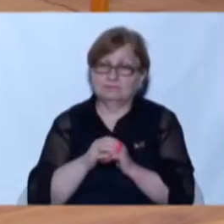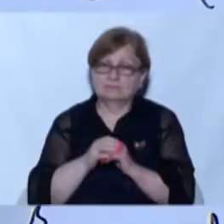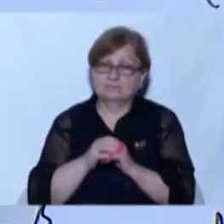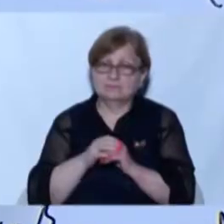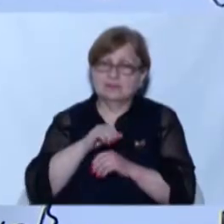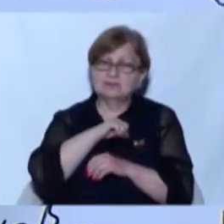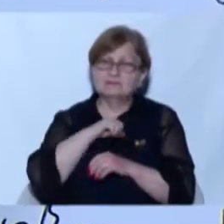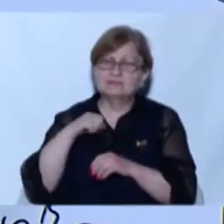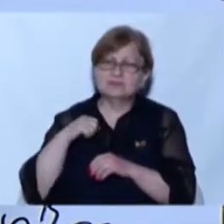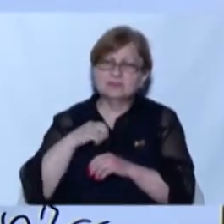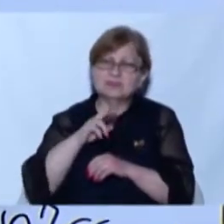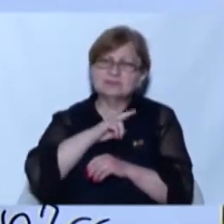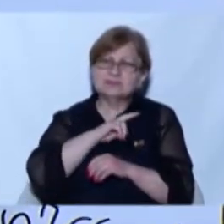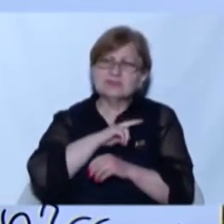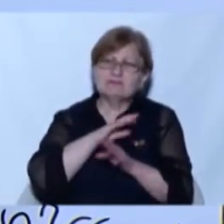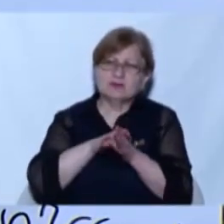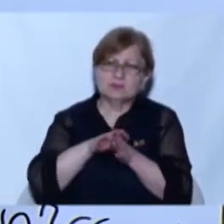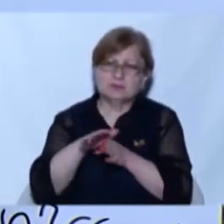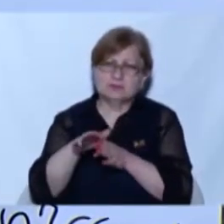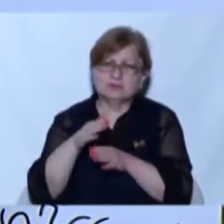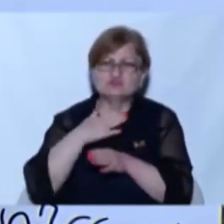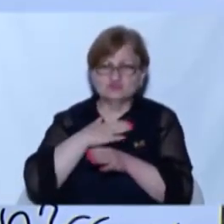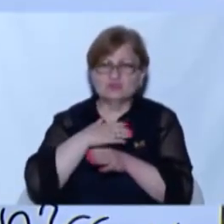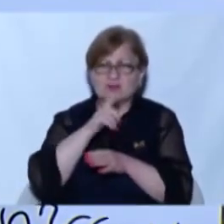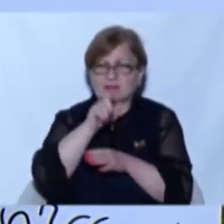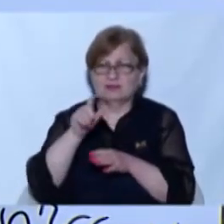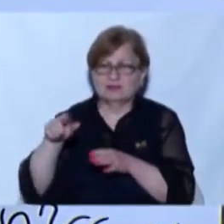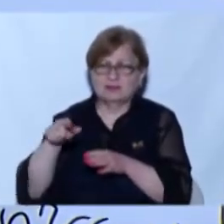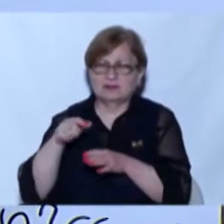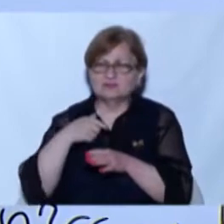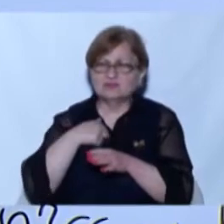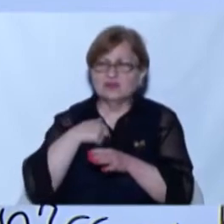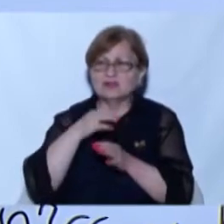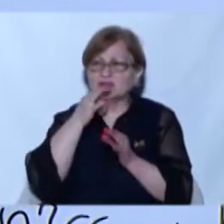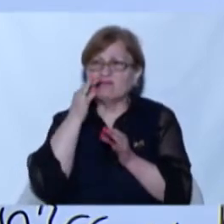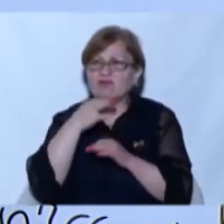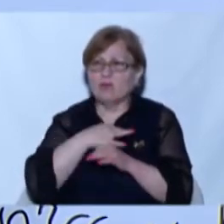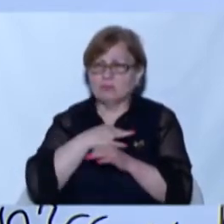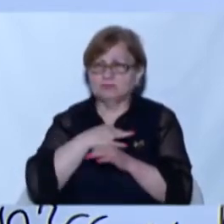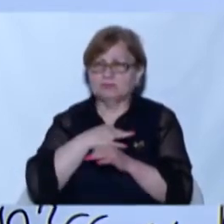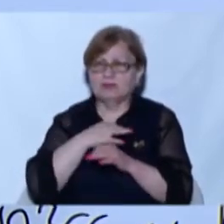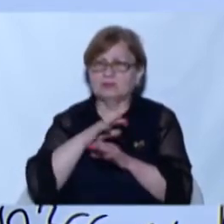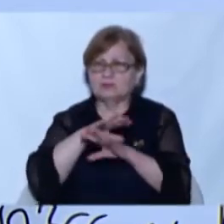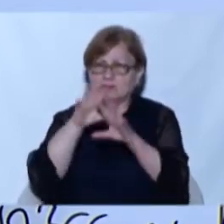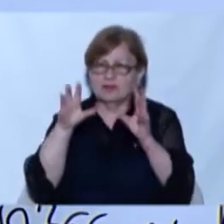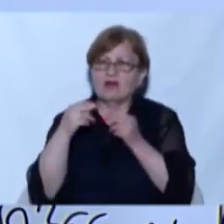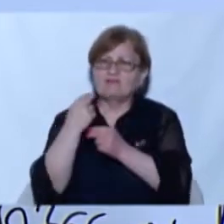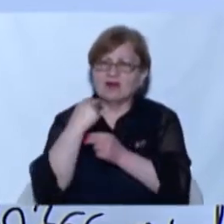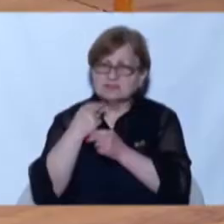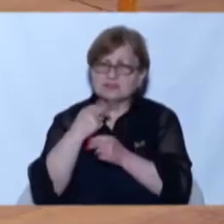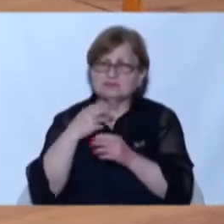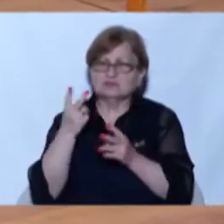თვითონაც სიყვარულით არის გამთფარი და ჩვენც ადამიანებს სწორედ ამისკენ მოგვიწოდებს ამას